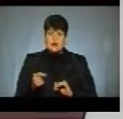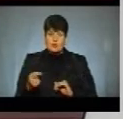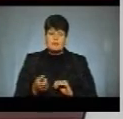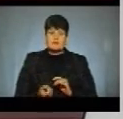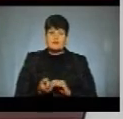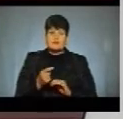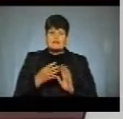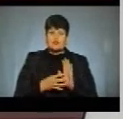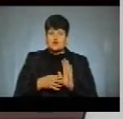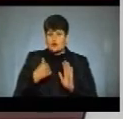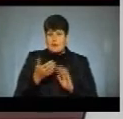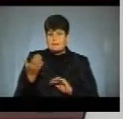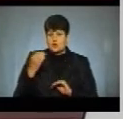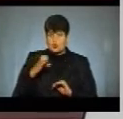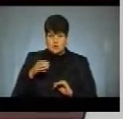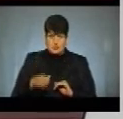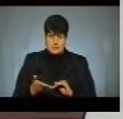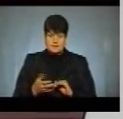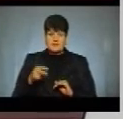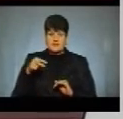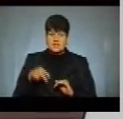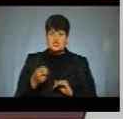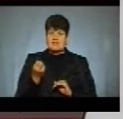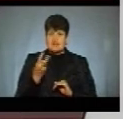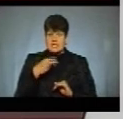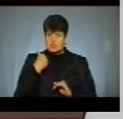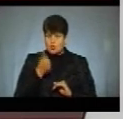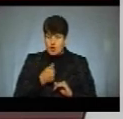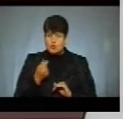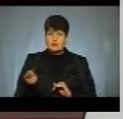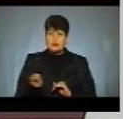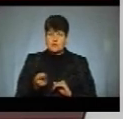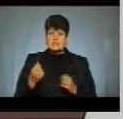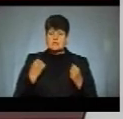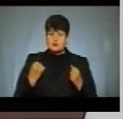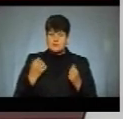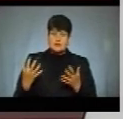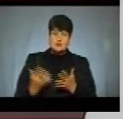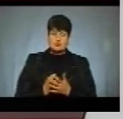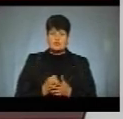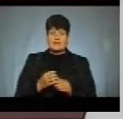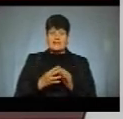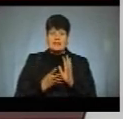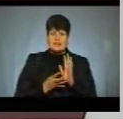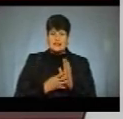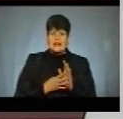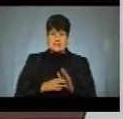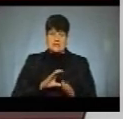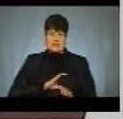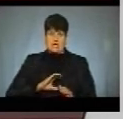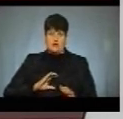у 90-х роках минулого століття. З 2012 року тернопільські спортсмени здобули 19 нагород на світових